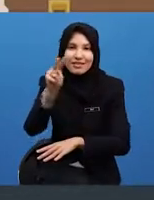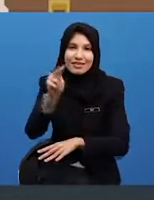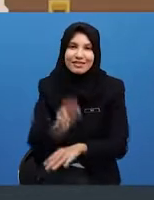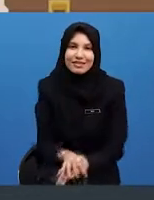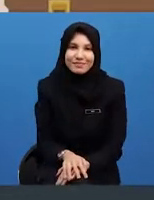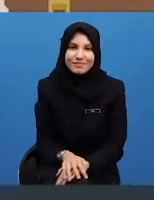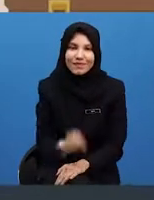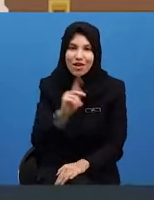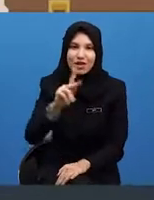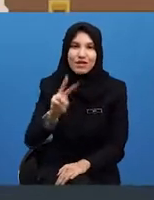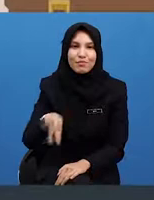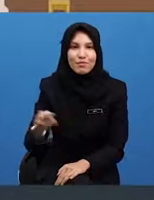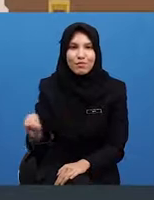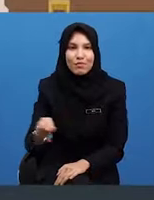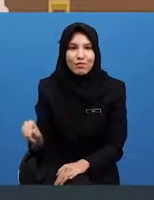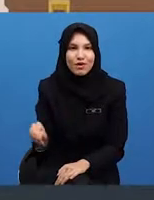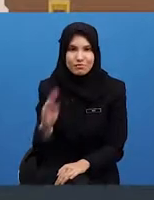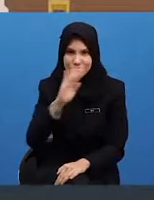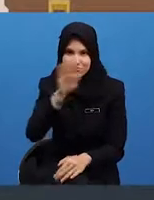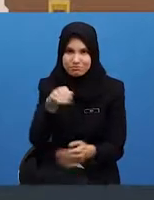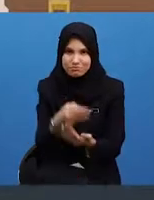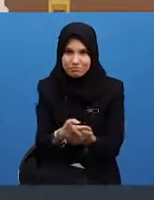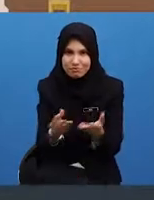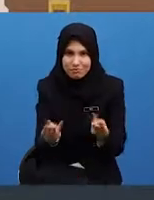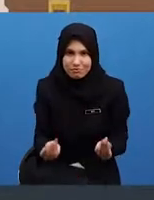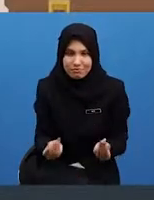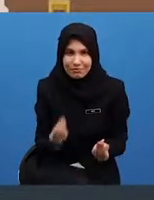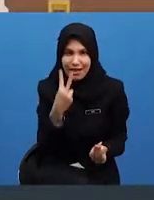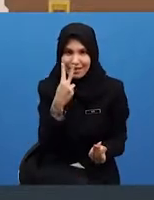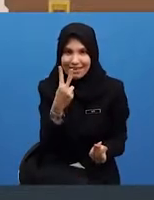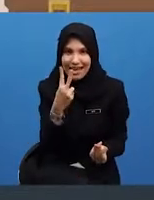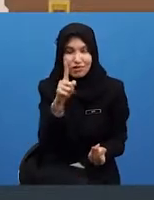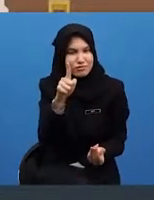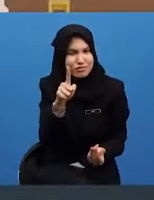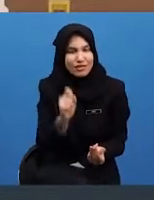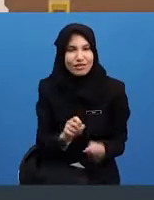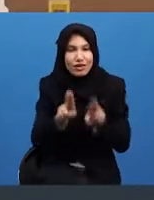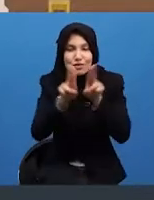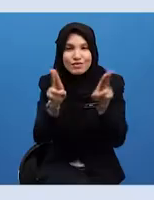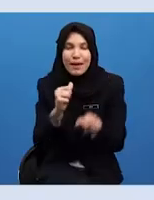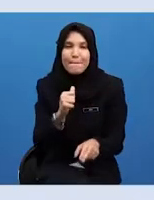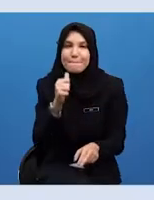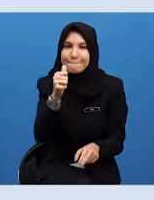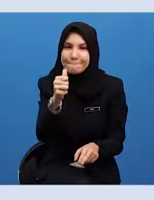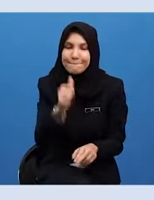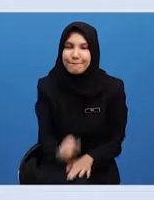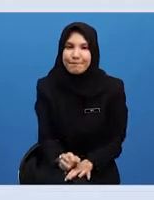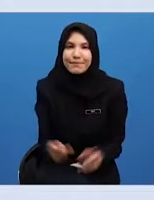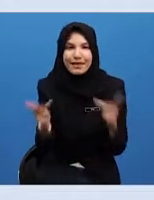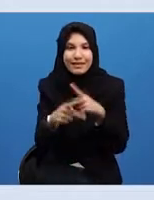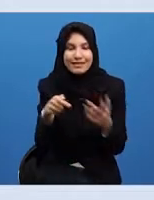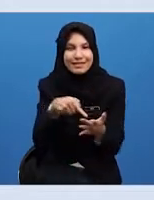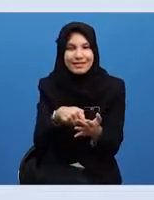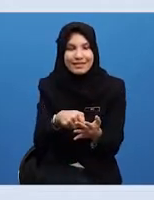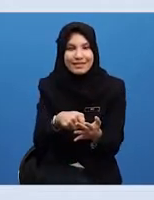Okey, murid-murid, adakah kamu semua nak tengok satu lagi eksperimen yang menarik? Kali ini, kita akan